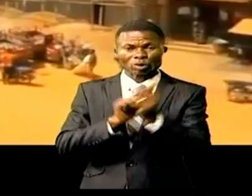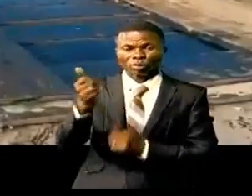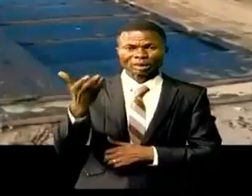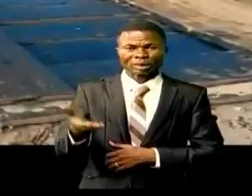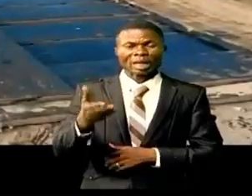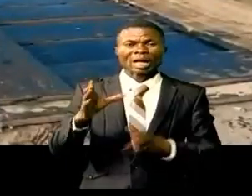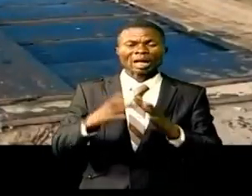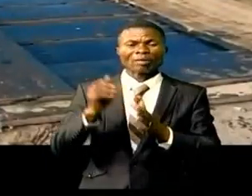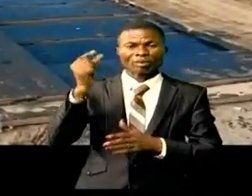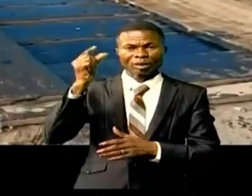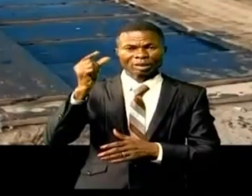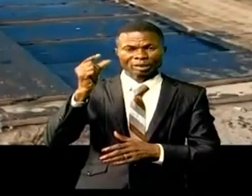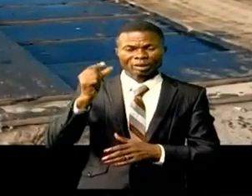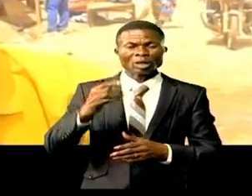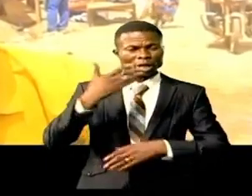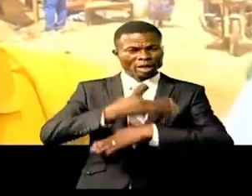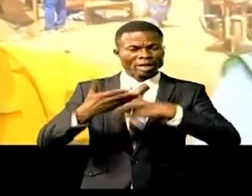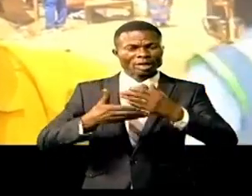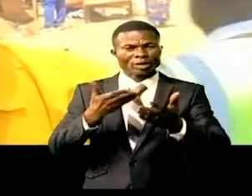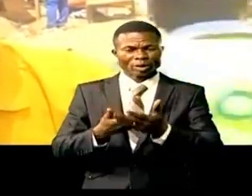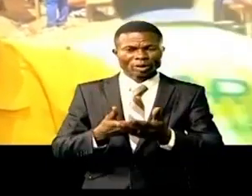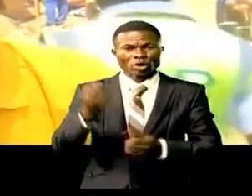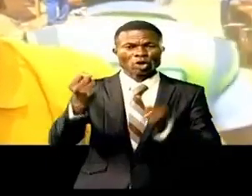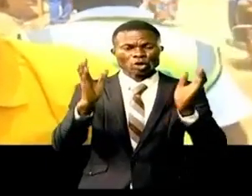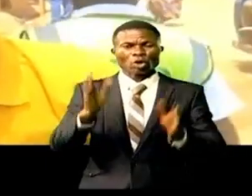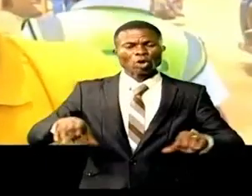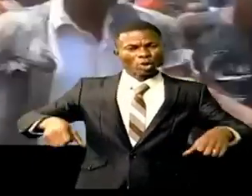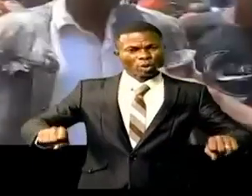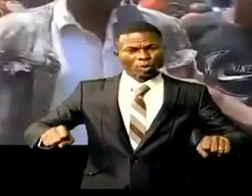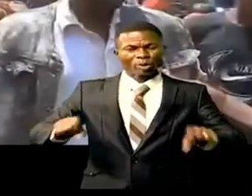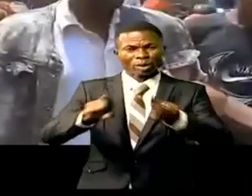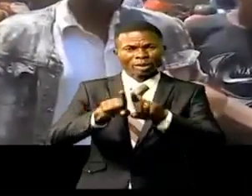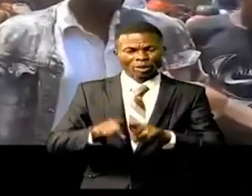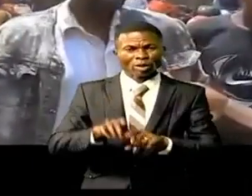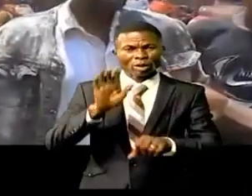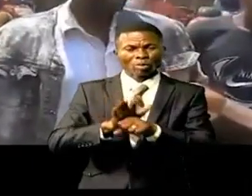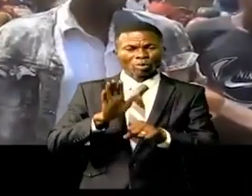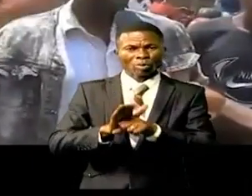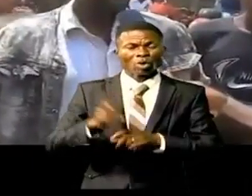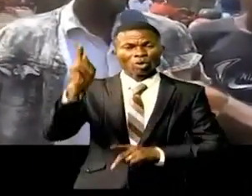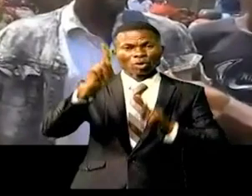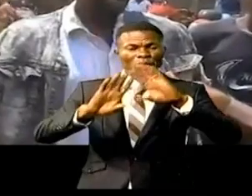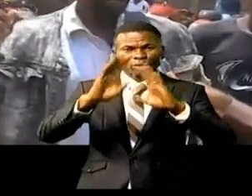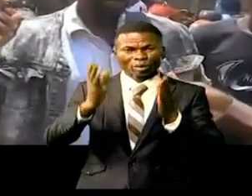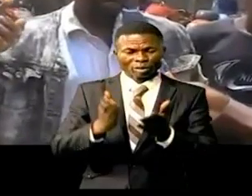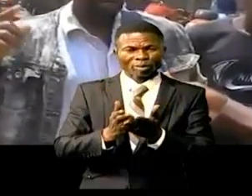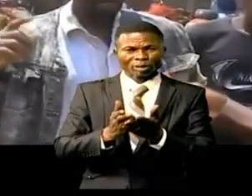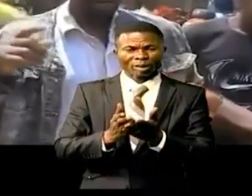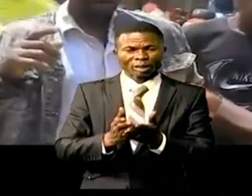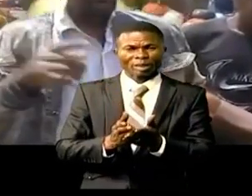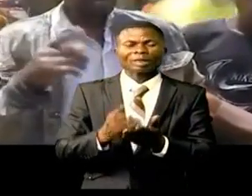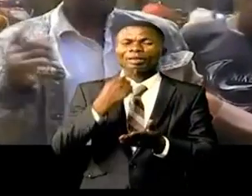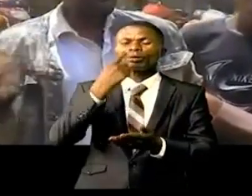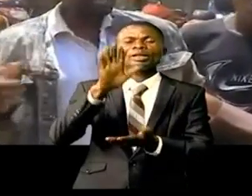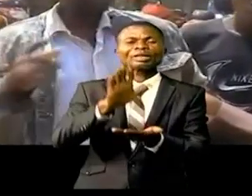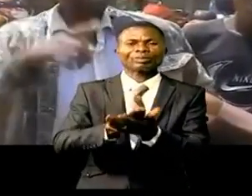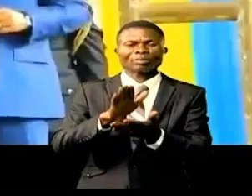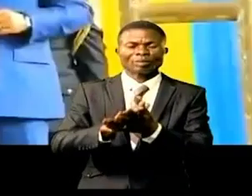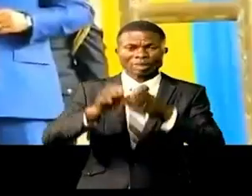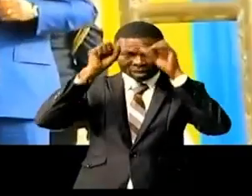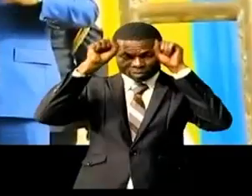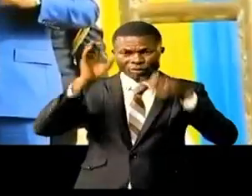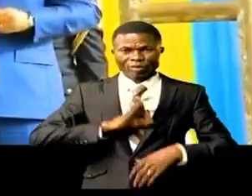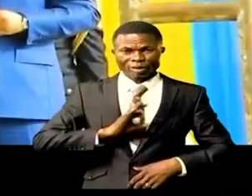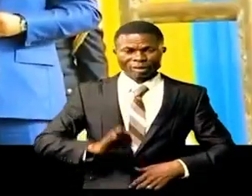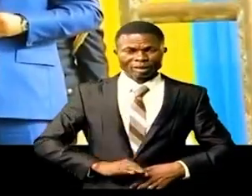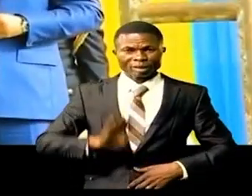minière. Avec cette réhabilitation, les conducteurs des motos et les différentes couches de population bénéficiaires ont remercié le chef de l'État,